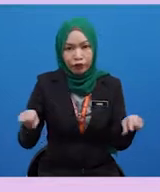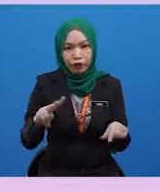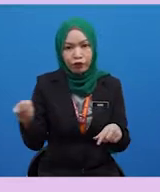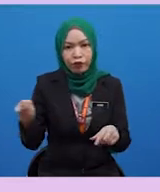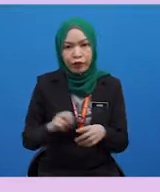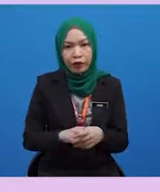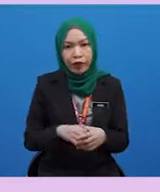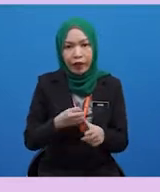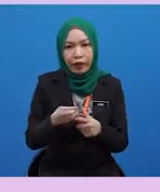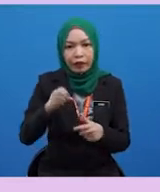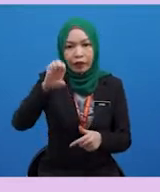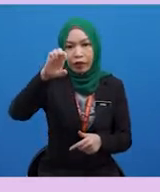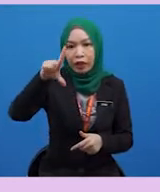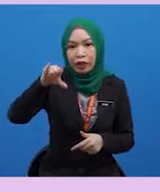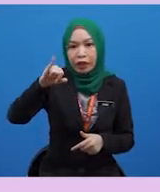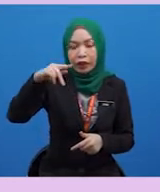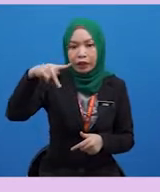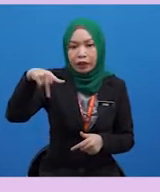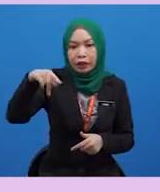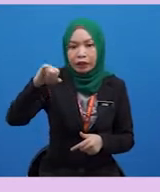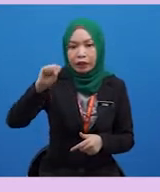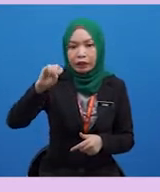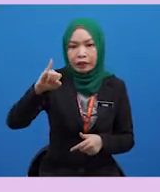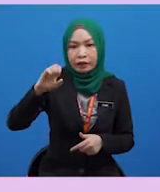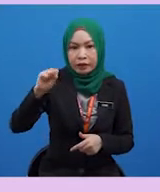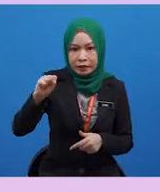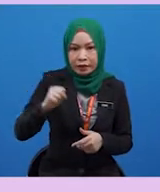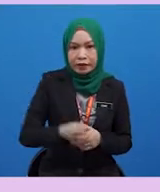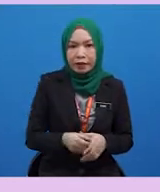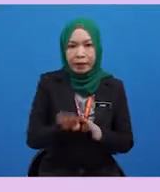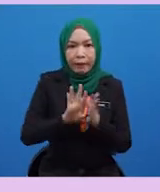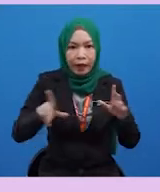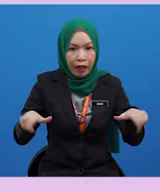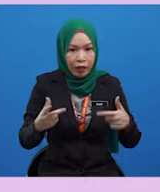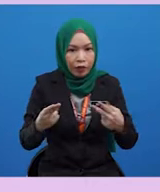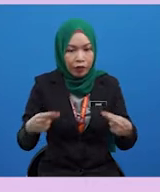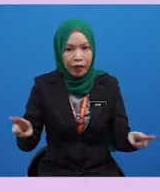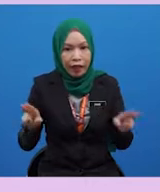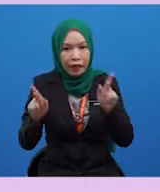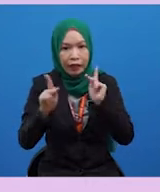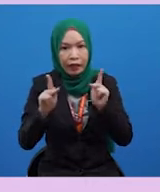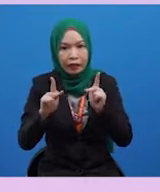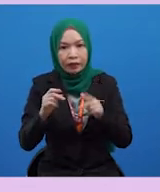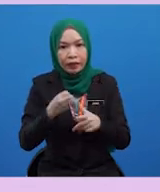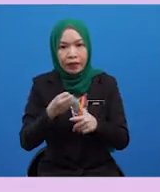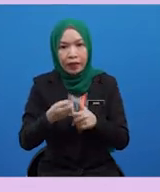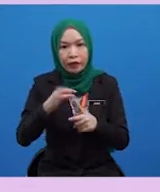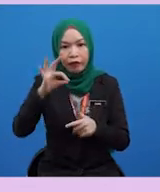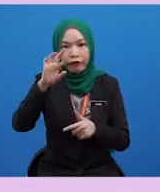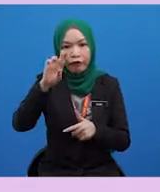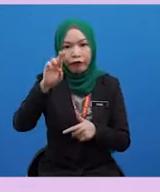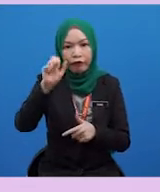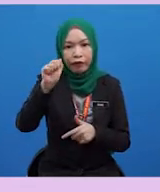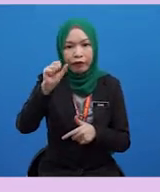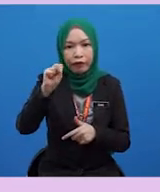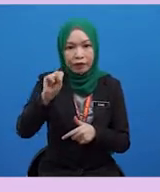penanda elipsis, iaitu berlaku penghilangan kata atau frasa atau klausa yang disebutkan